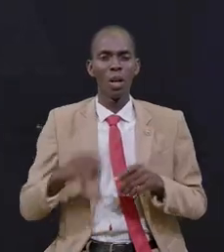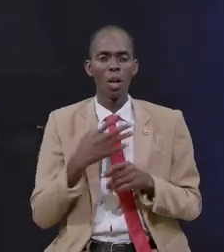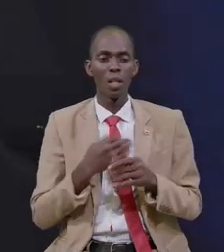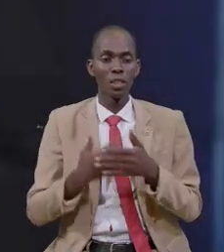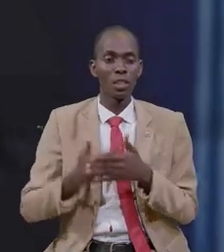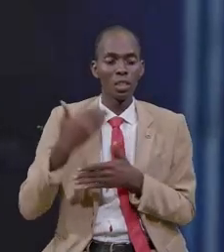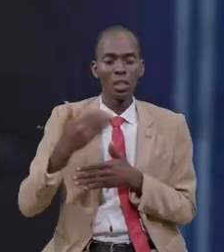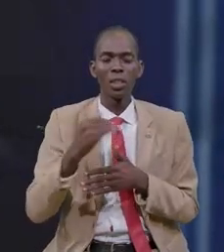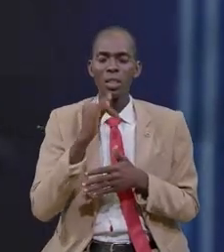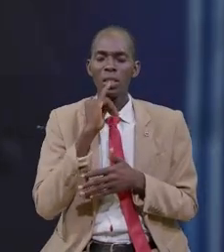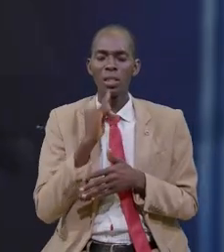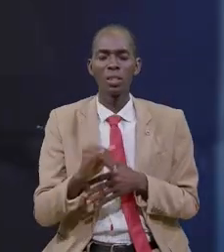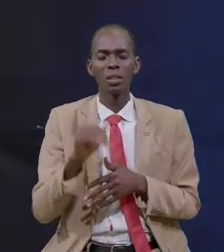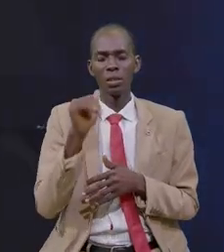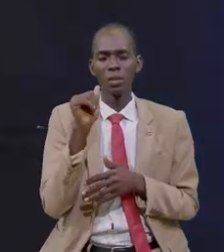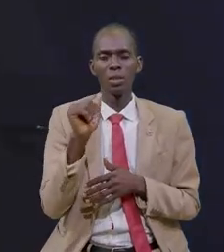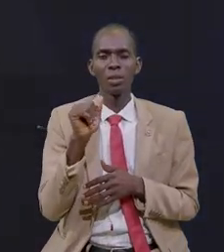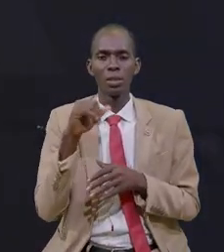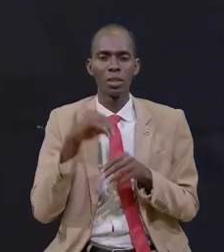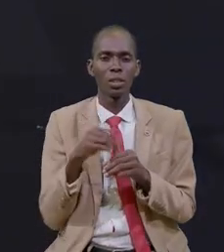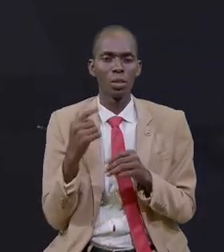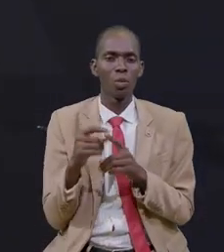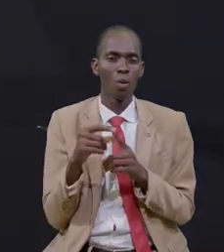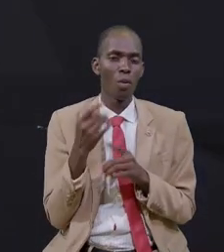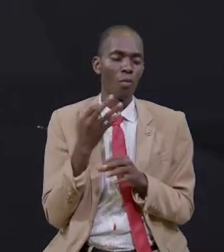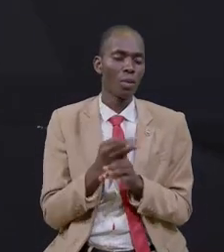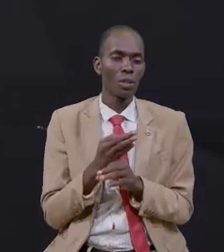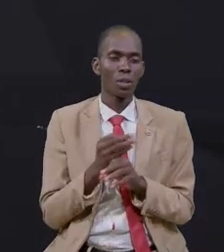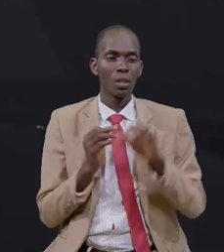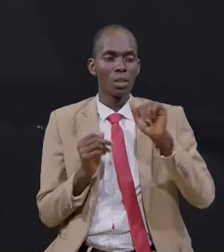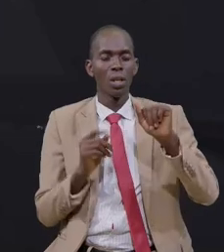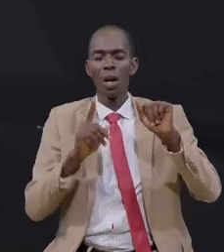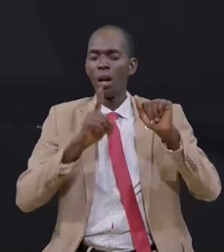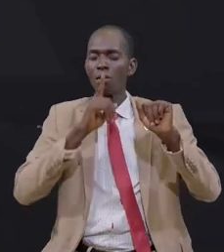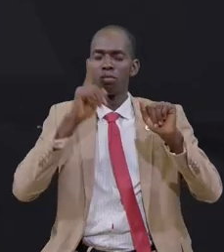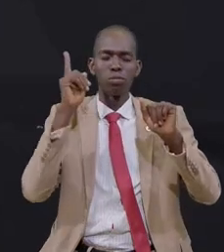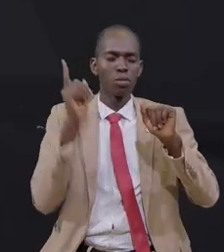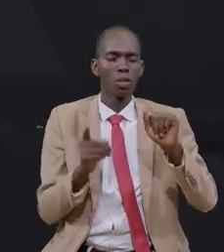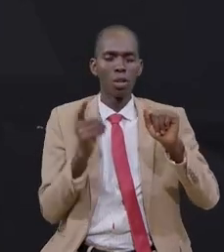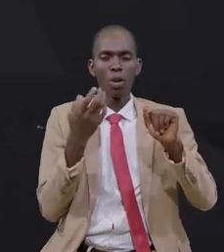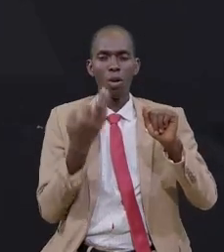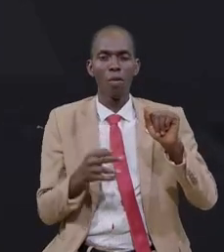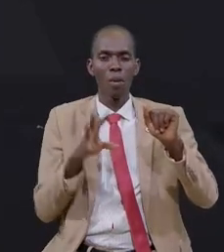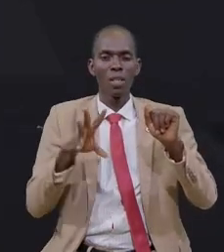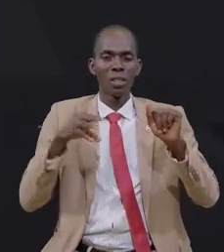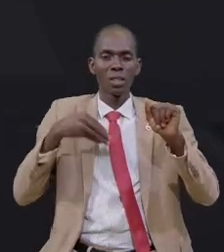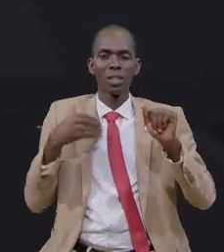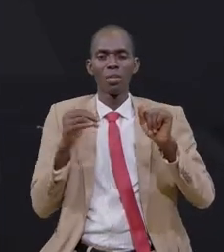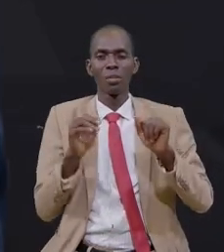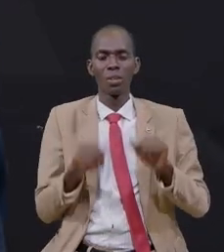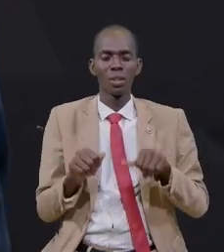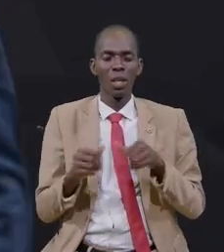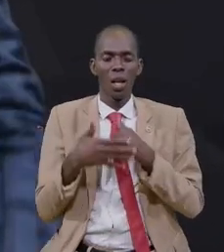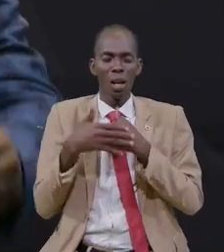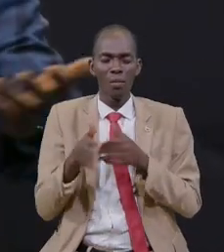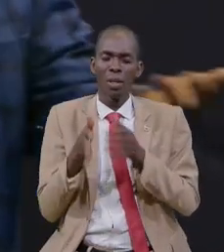suivante, c'est A en anglais, pour foi en anglais. Et c'est l'assurance de l'acceptation après avoir